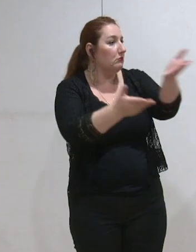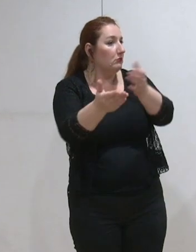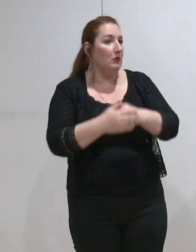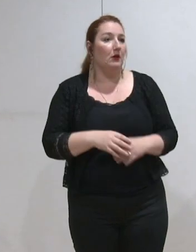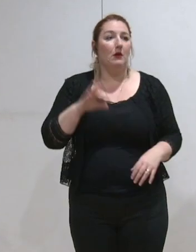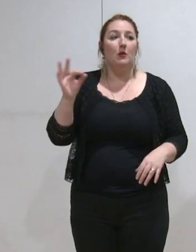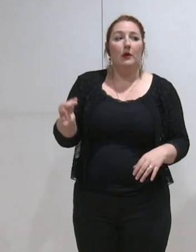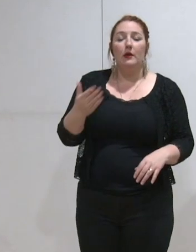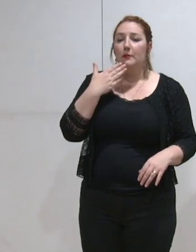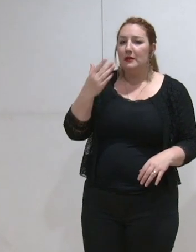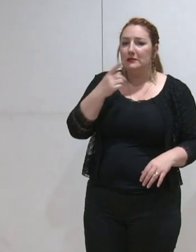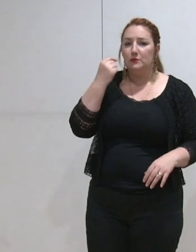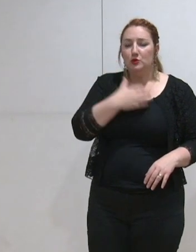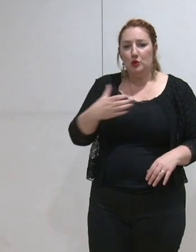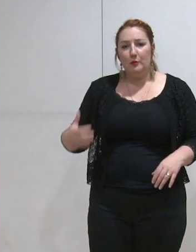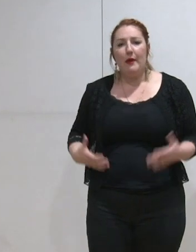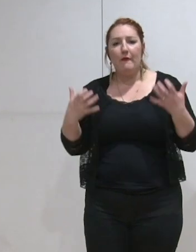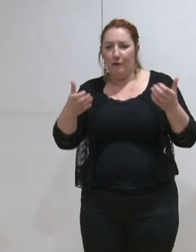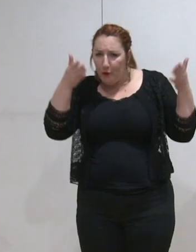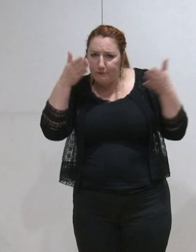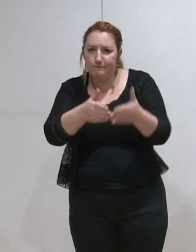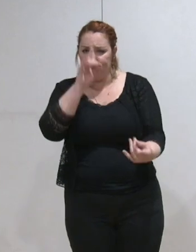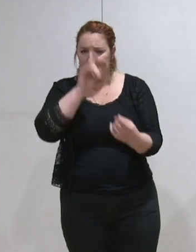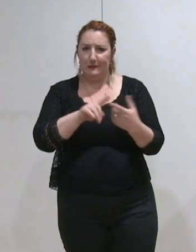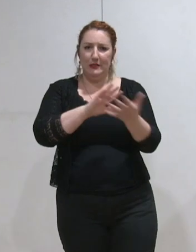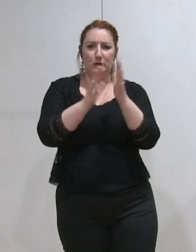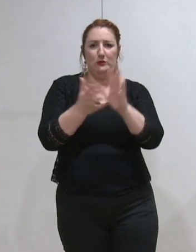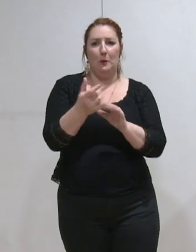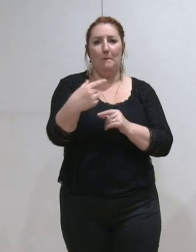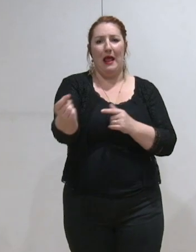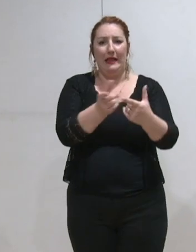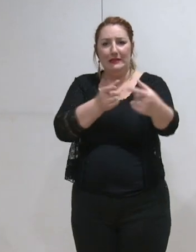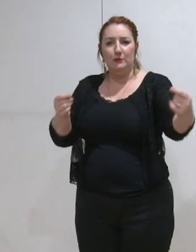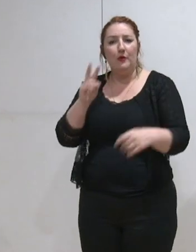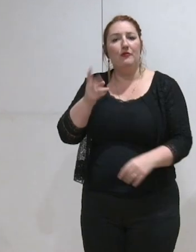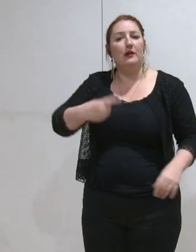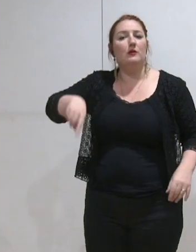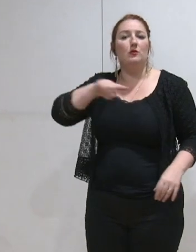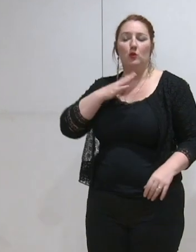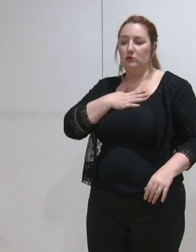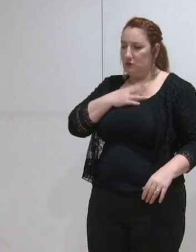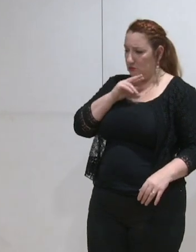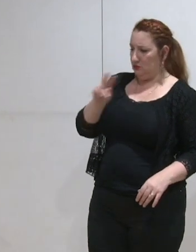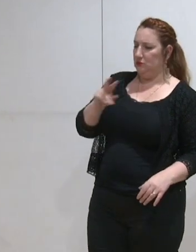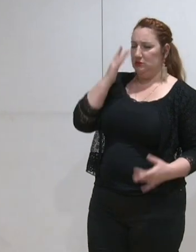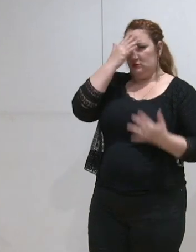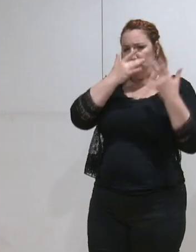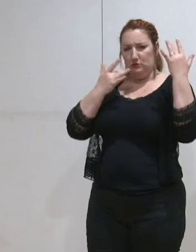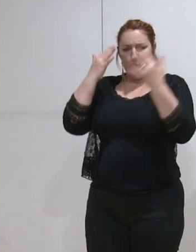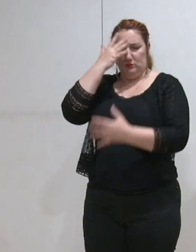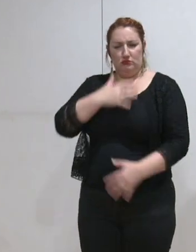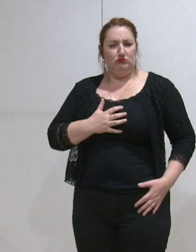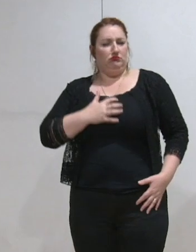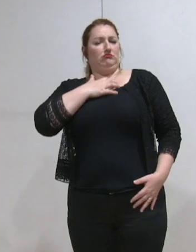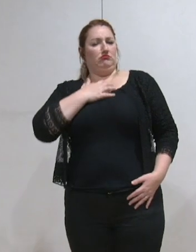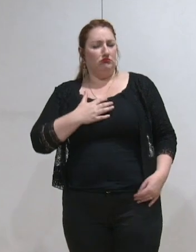sur sur l'association du du Palais des Sports nous sommes nous de notre côté inquiets interloqués par le fait